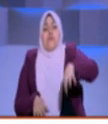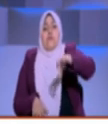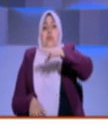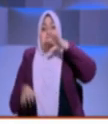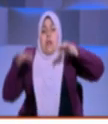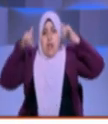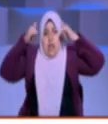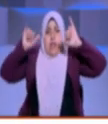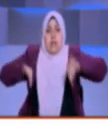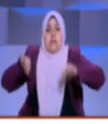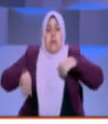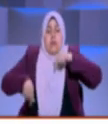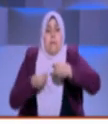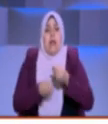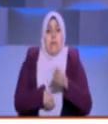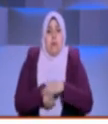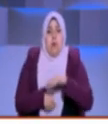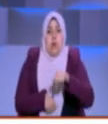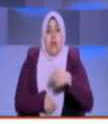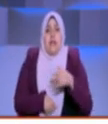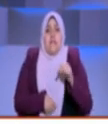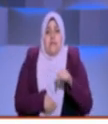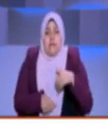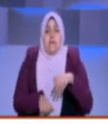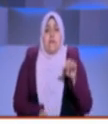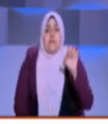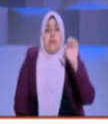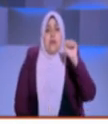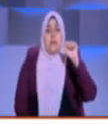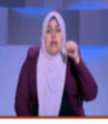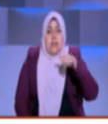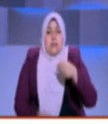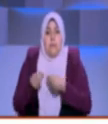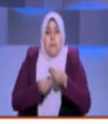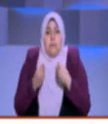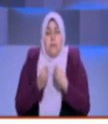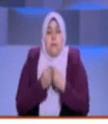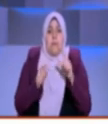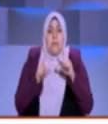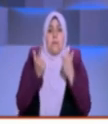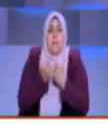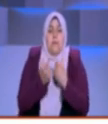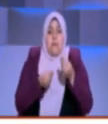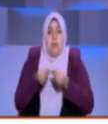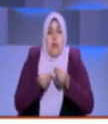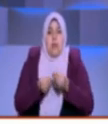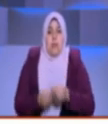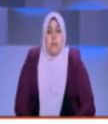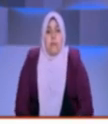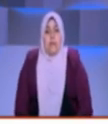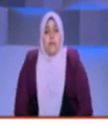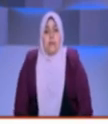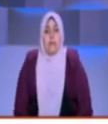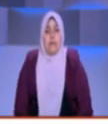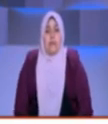نحن ونتحدث الآن هناك جلسة برلمانية قد تكون ساخنة كما نقول بين